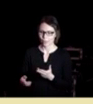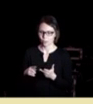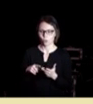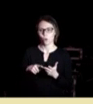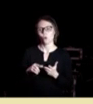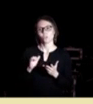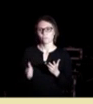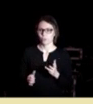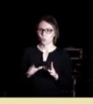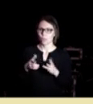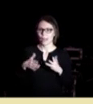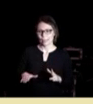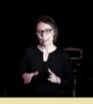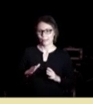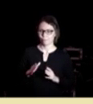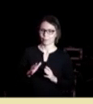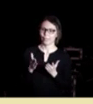uheldig livsstil og rus.